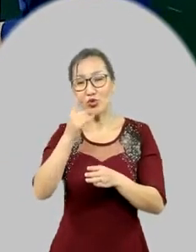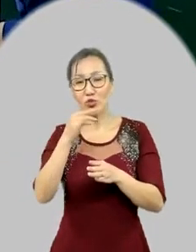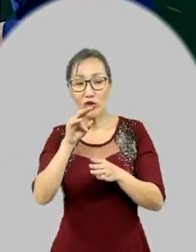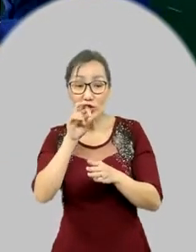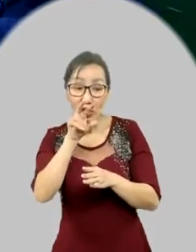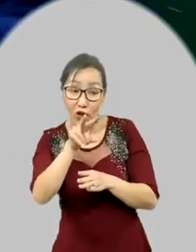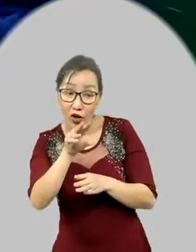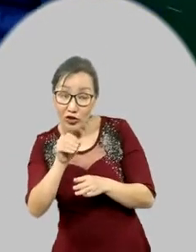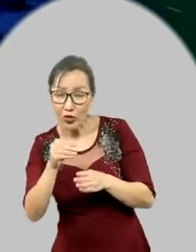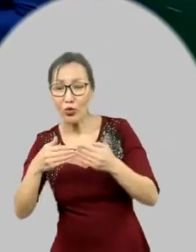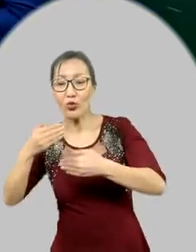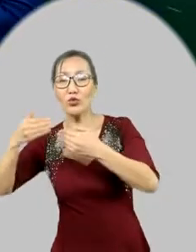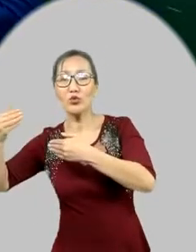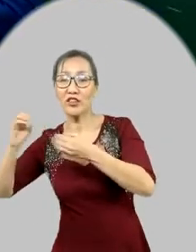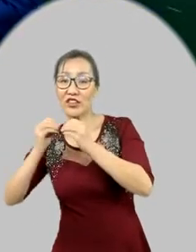олж үргэлжлүүлье.